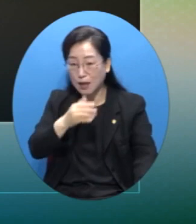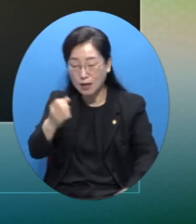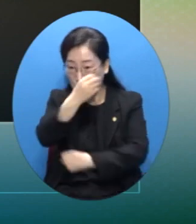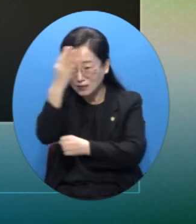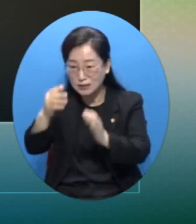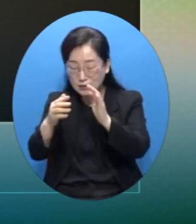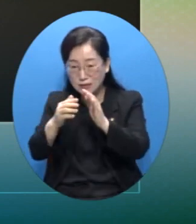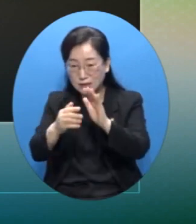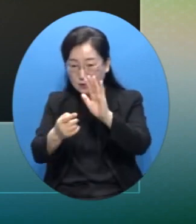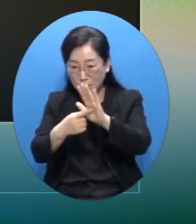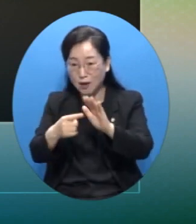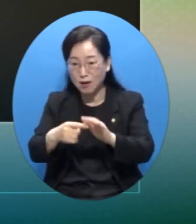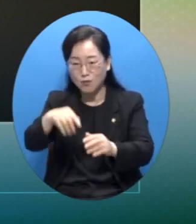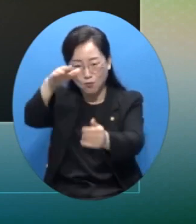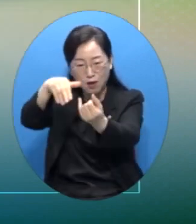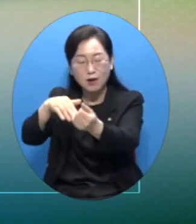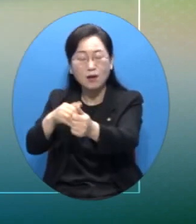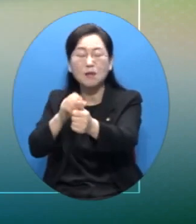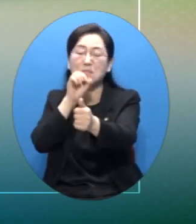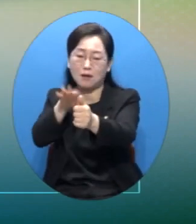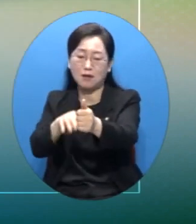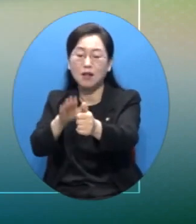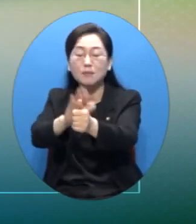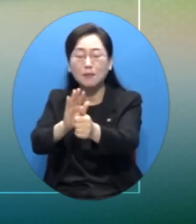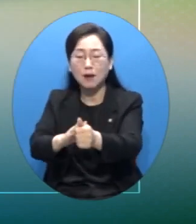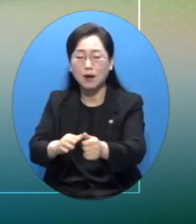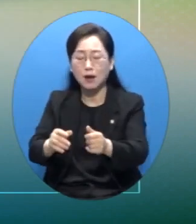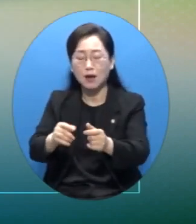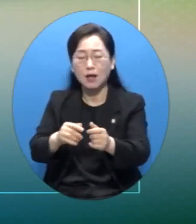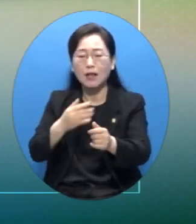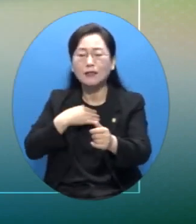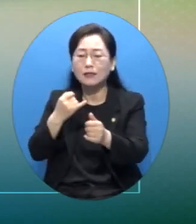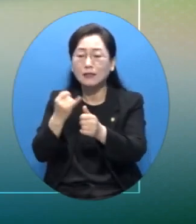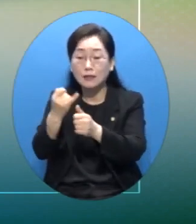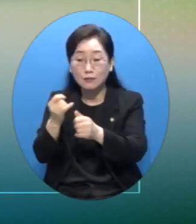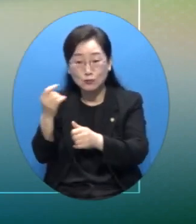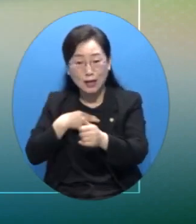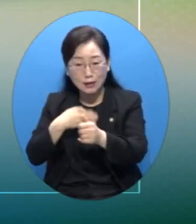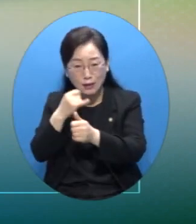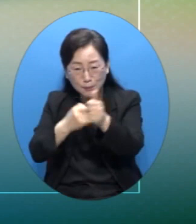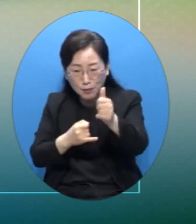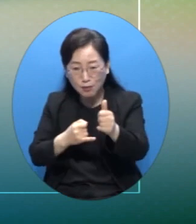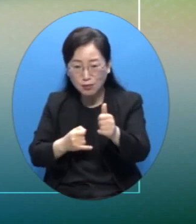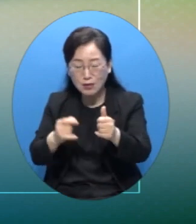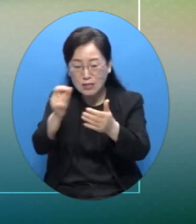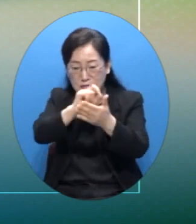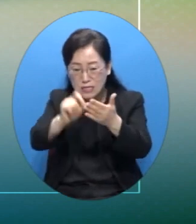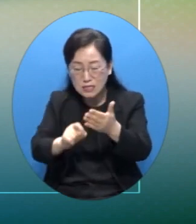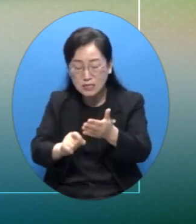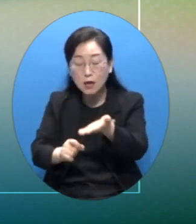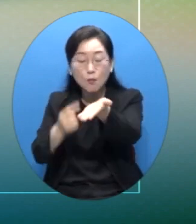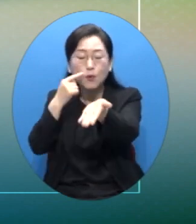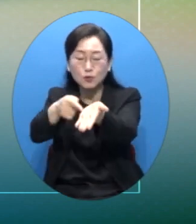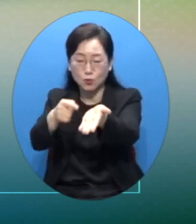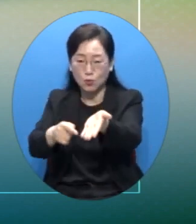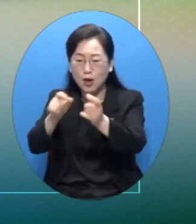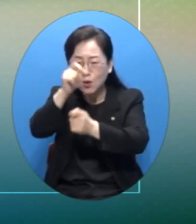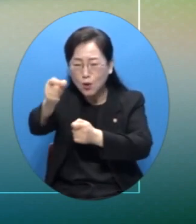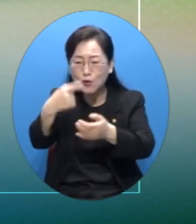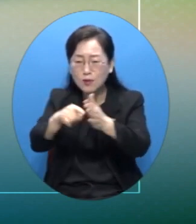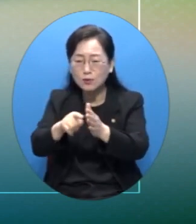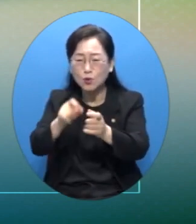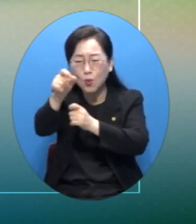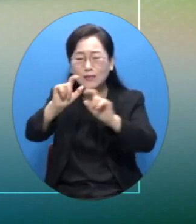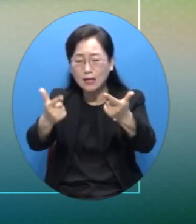일부분을 소개했습니다. 영원한 것을 위해서 영원하지 못한 것을 버리는 사람을 어리석다고 하지 말라. 아버지,